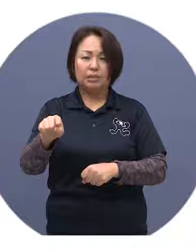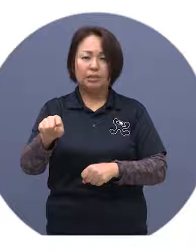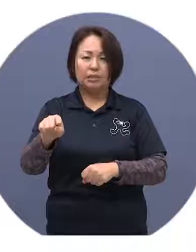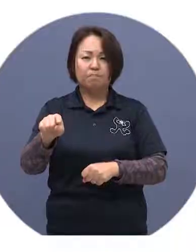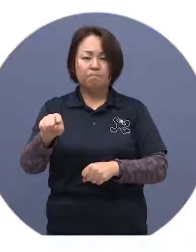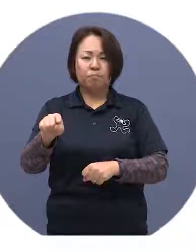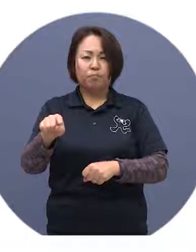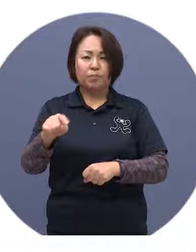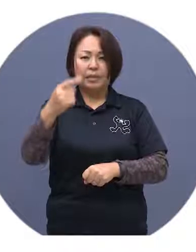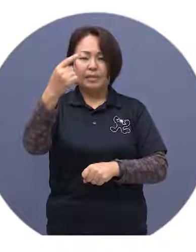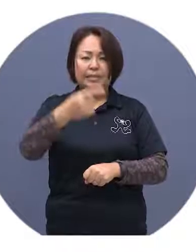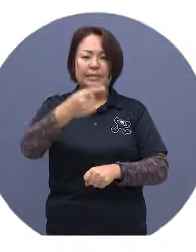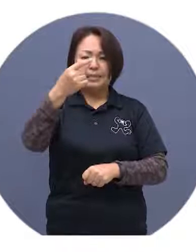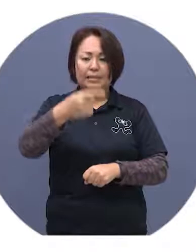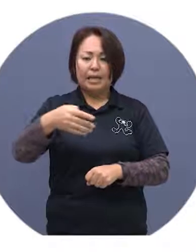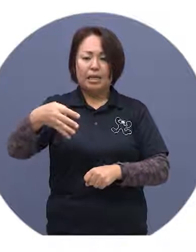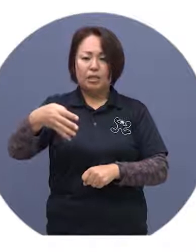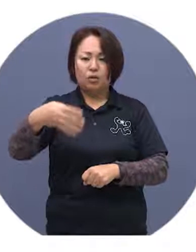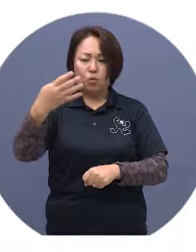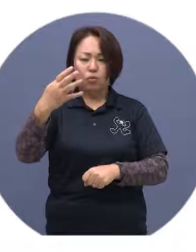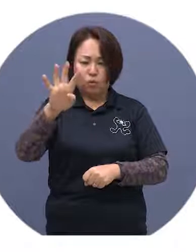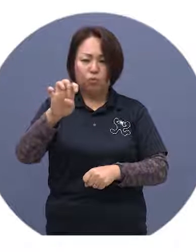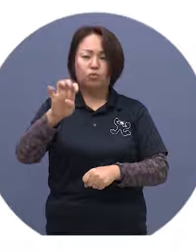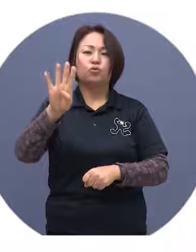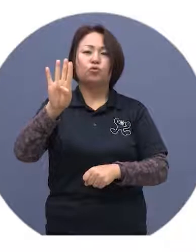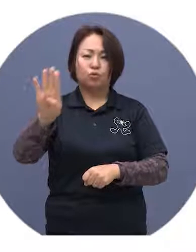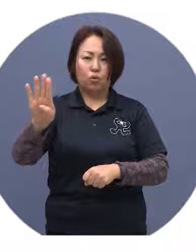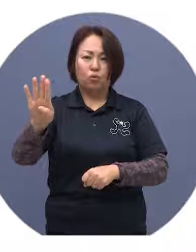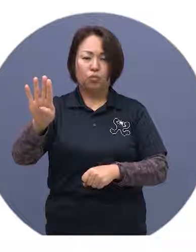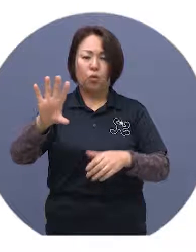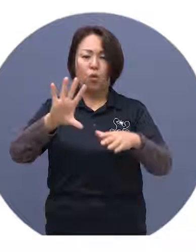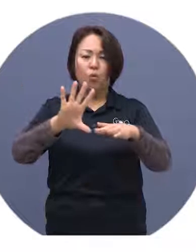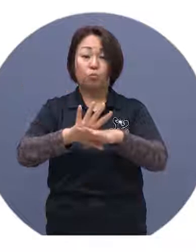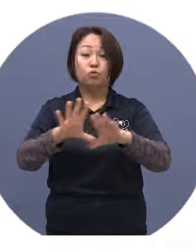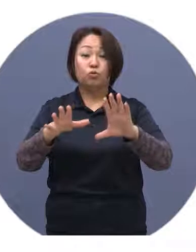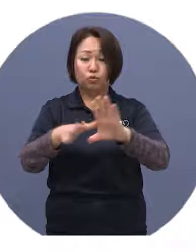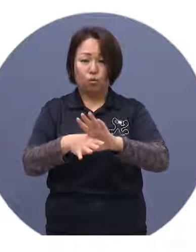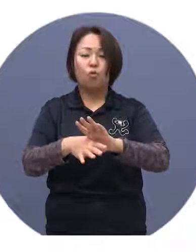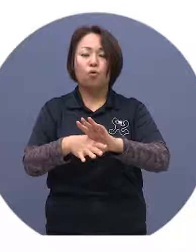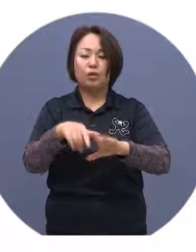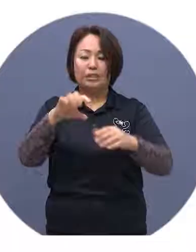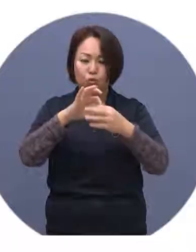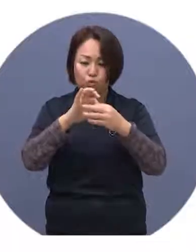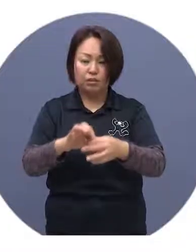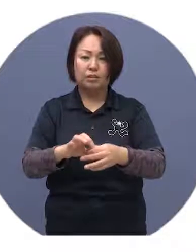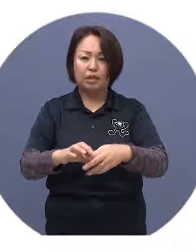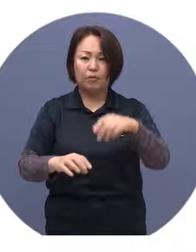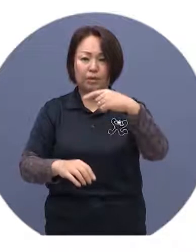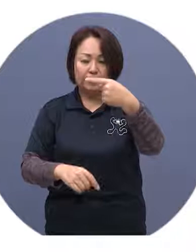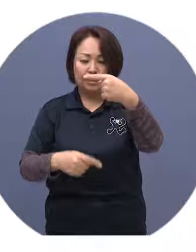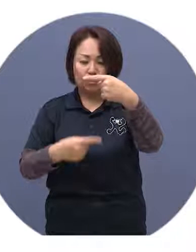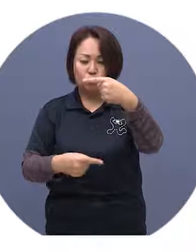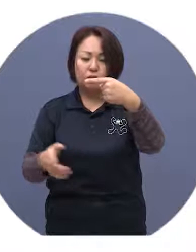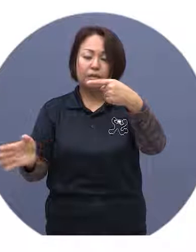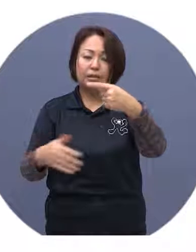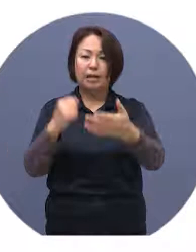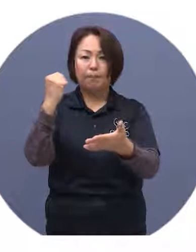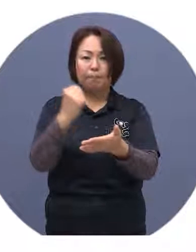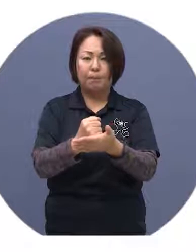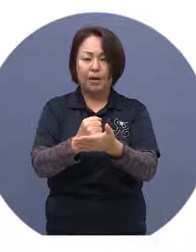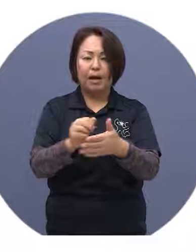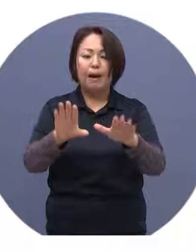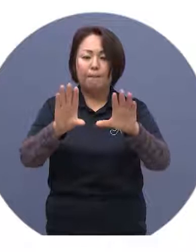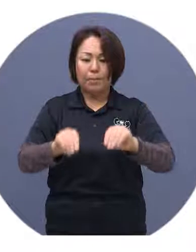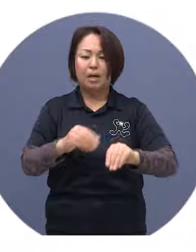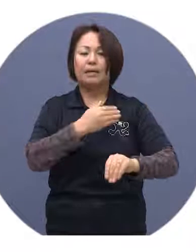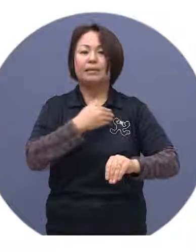ね一戦44の文章につきましてこの1月1日から押印を廃止したものでございますなおあの